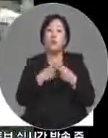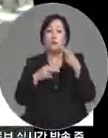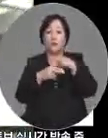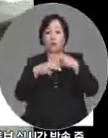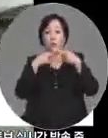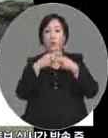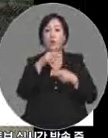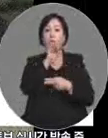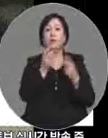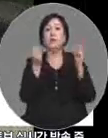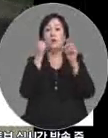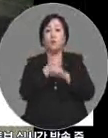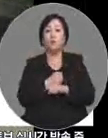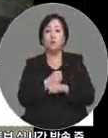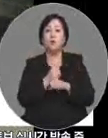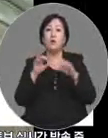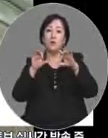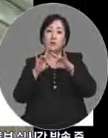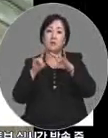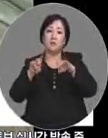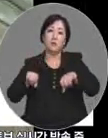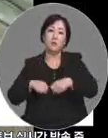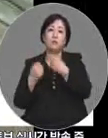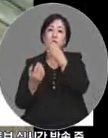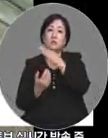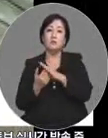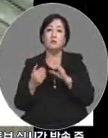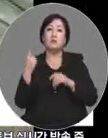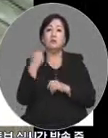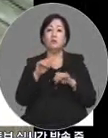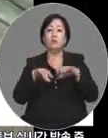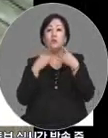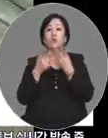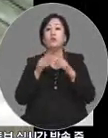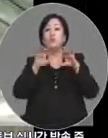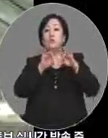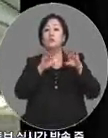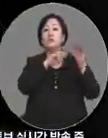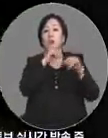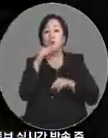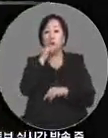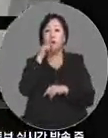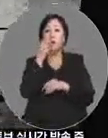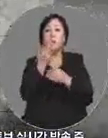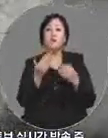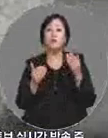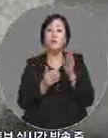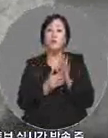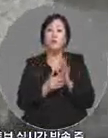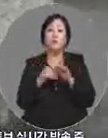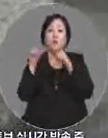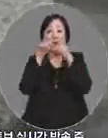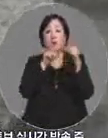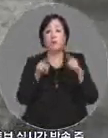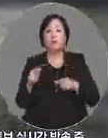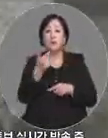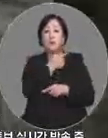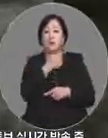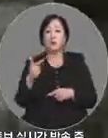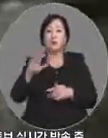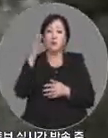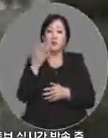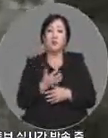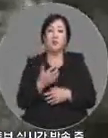곳곳이 무너졌고 전선도 끊어져 수창 가구가 정전 피해를 받습니다 한반도 역사상 최악의 태풍으로